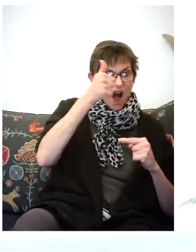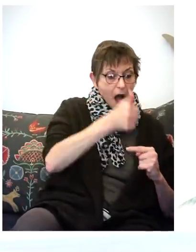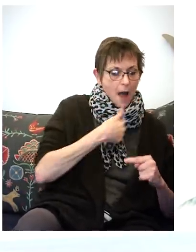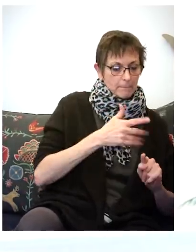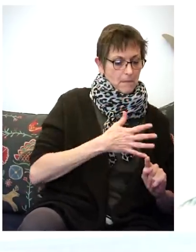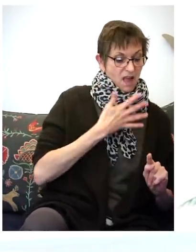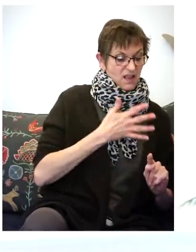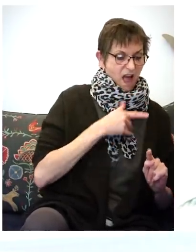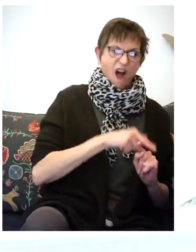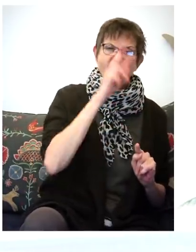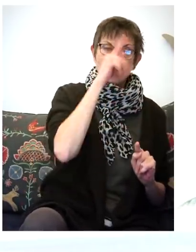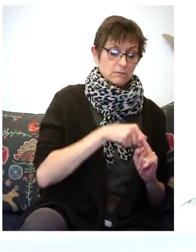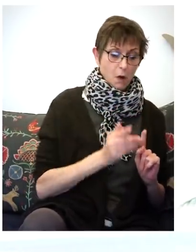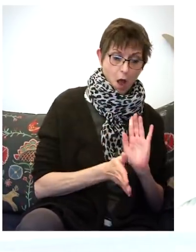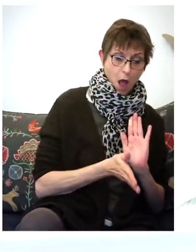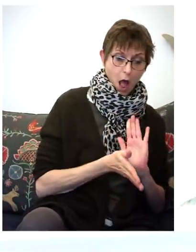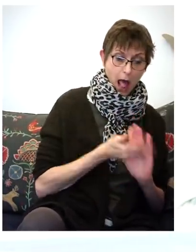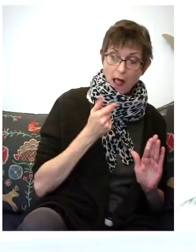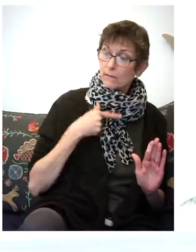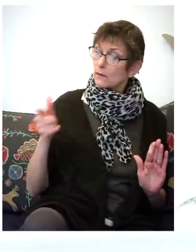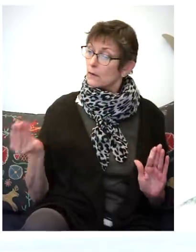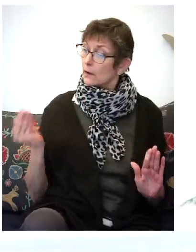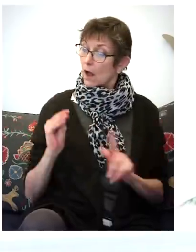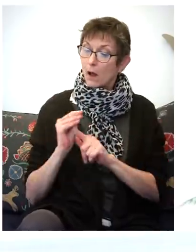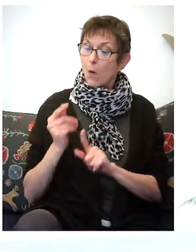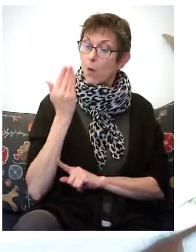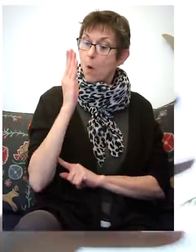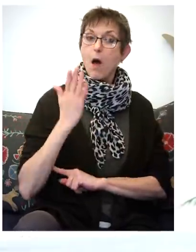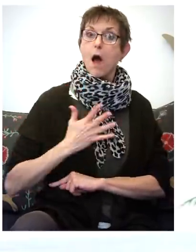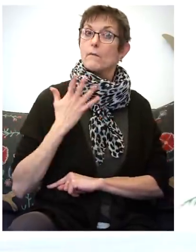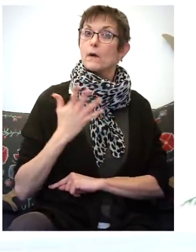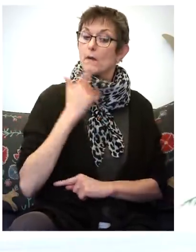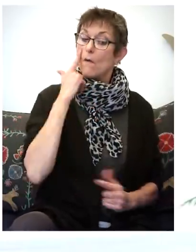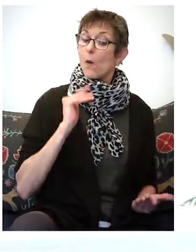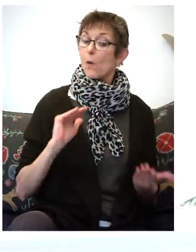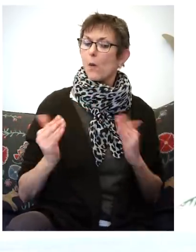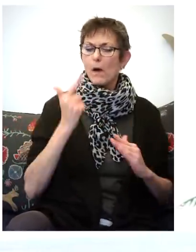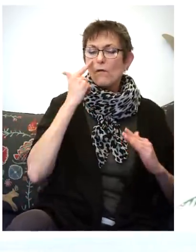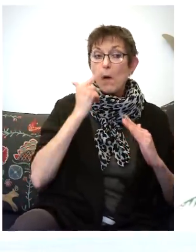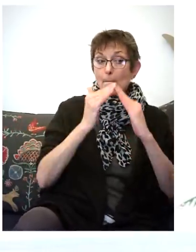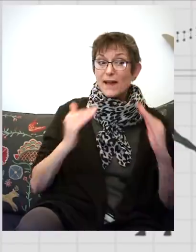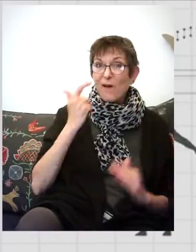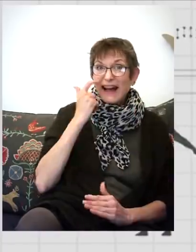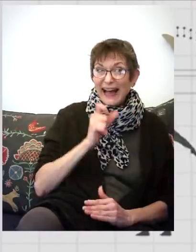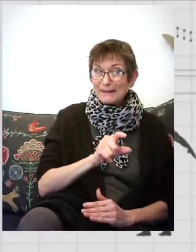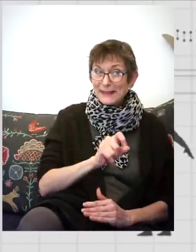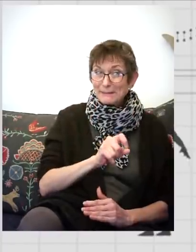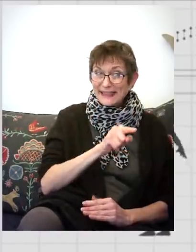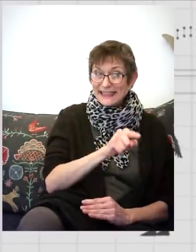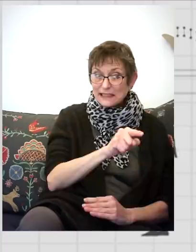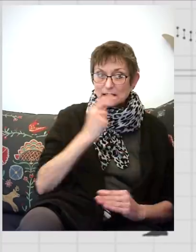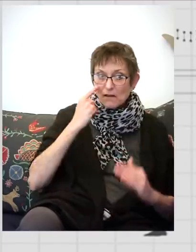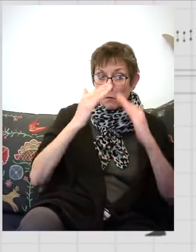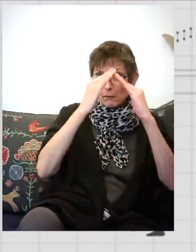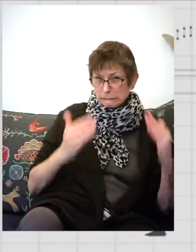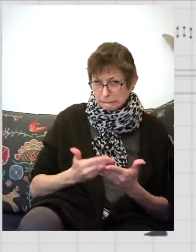train d'enlever en supprimant l'ancienne habitude et quel bénéfice on va retrouver grâce à la nouvelle habitude. La pyramide de Maslow, vous êtes en train de la voir apparaître, c'est